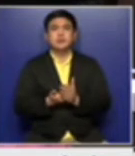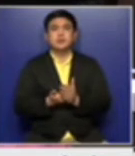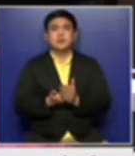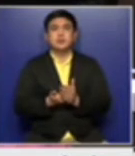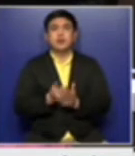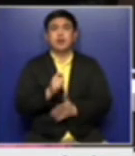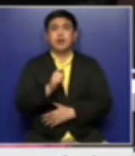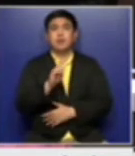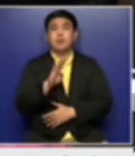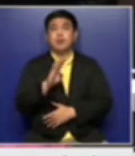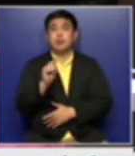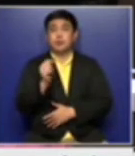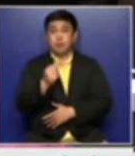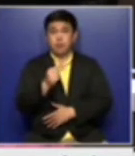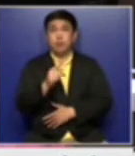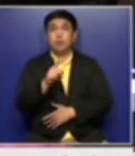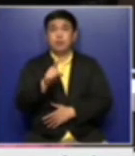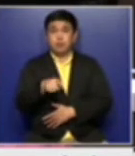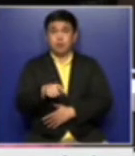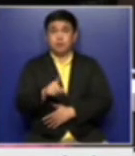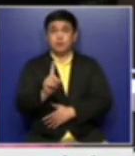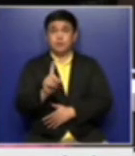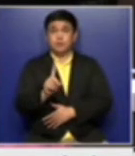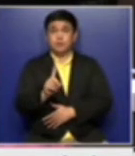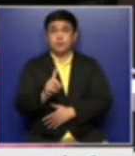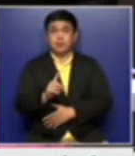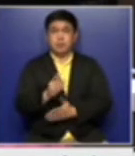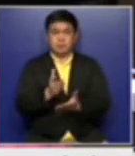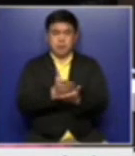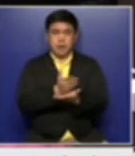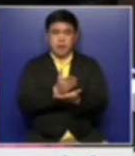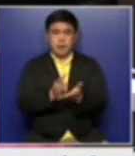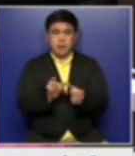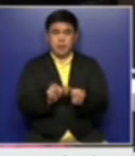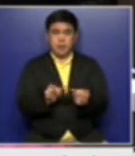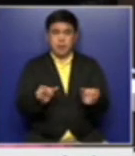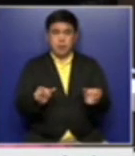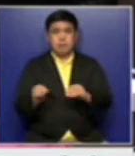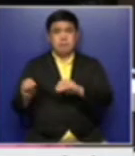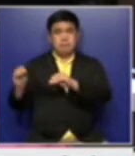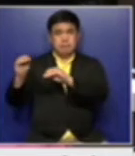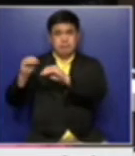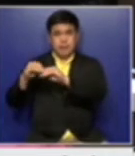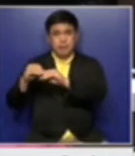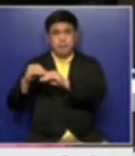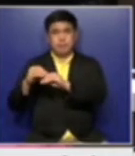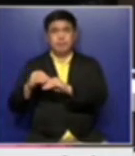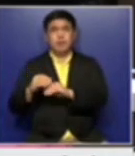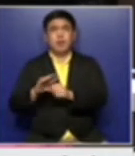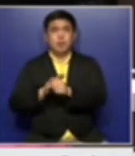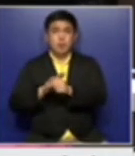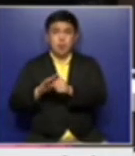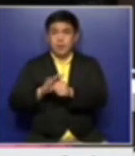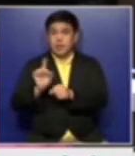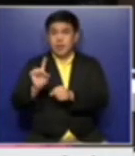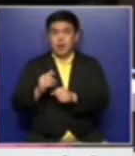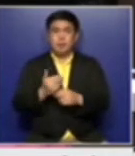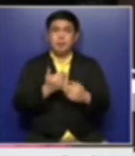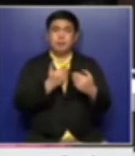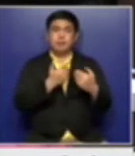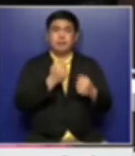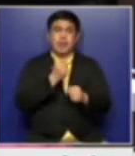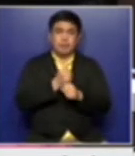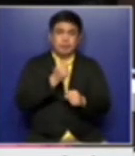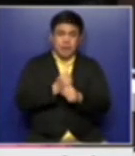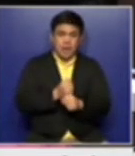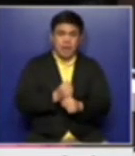นท้องถิ่นควรจัดสัดส่วนเพิ่มมากขึ้นและเพียงพอกับภารกิจการถ่าย